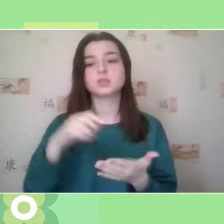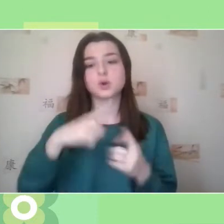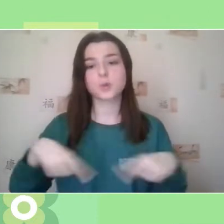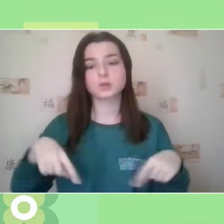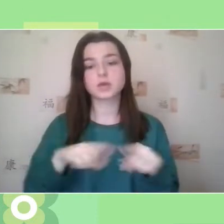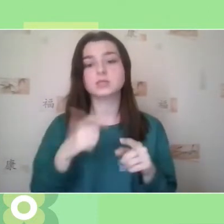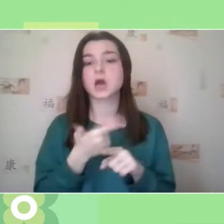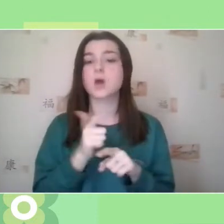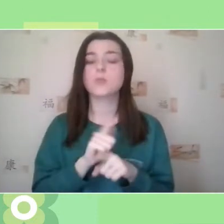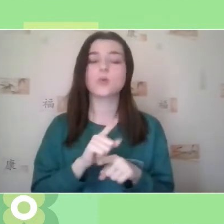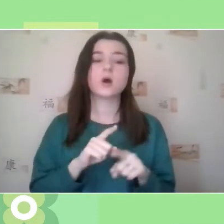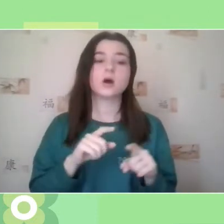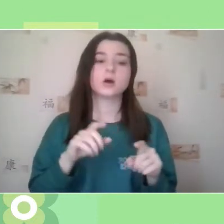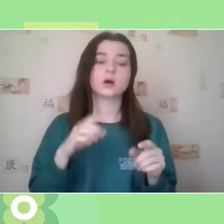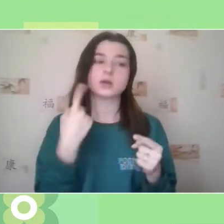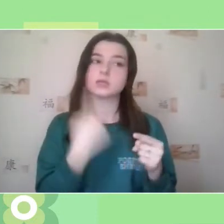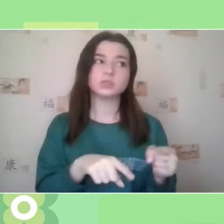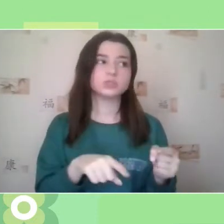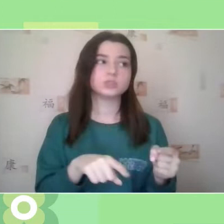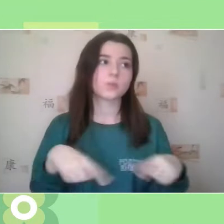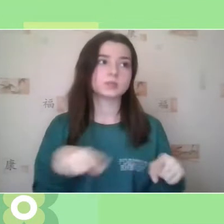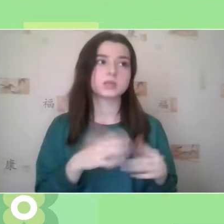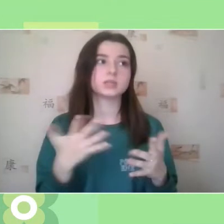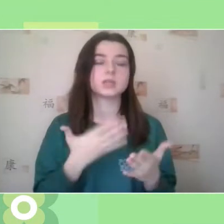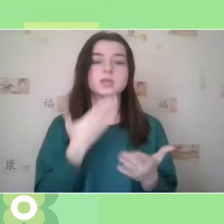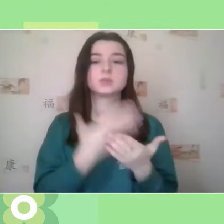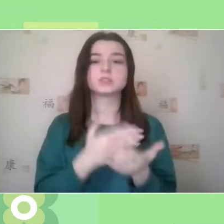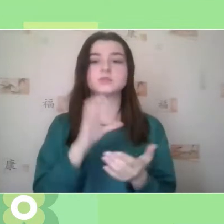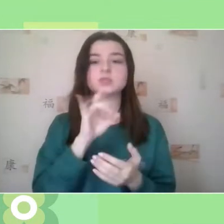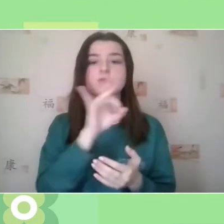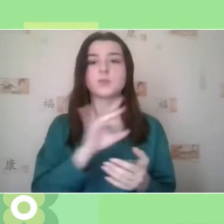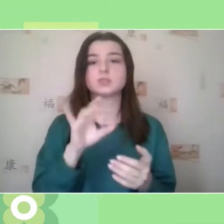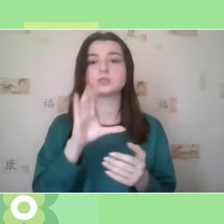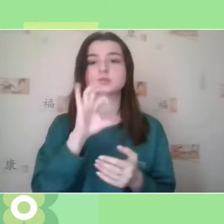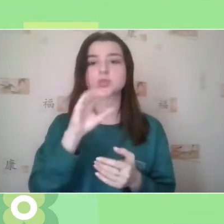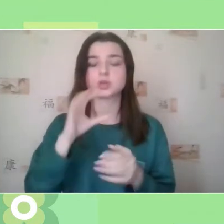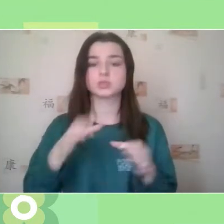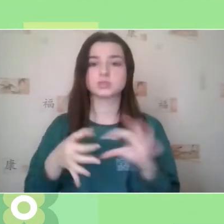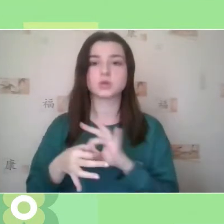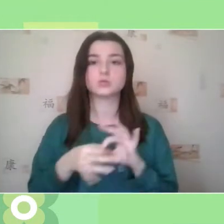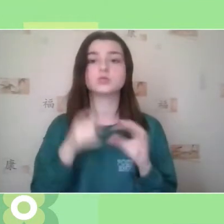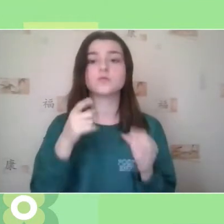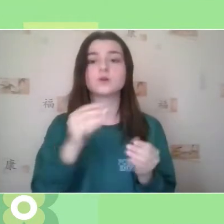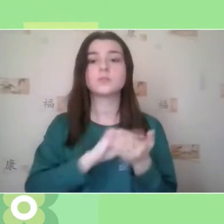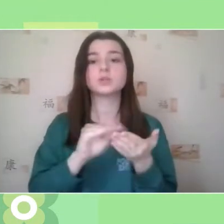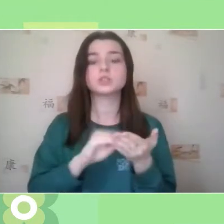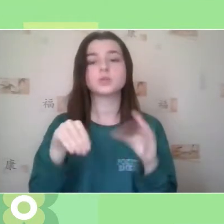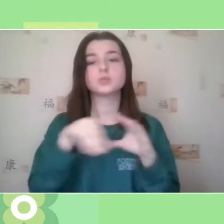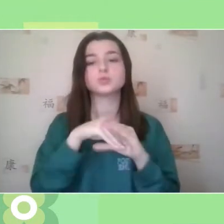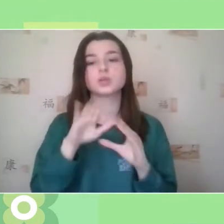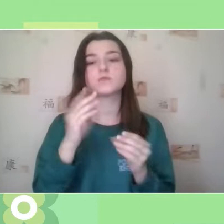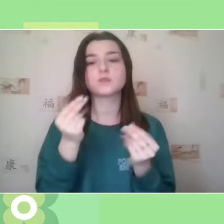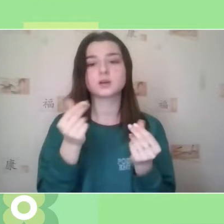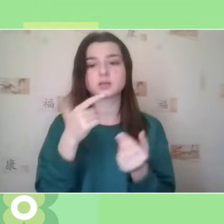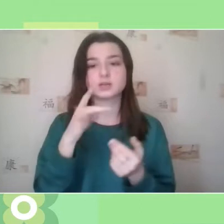які підтримуються Британською радою, представництвом Європейського Союзу в Україні, ви пишете бюджет в гривнях, да? Тому що це мірило.